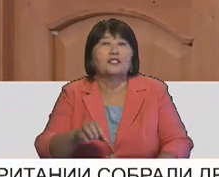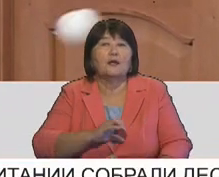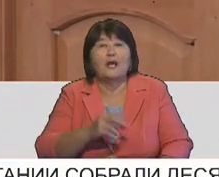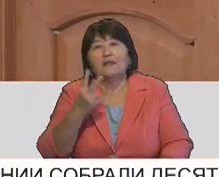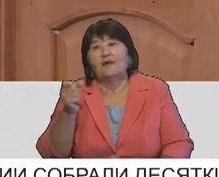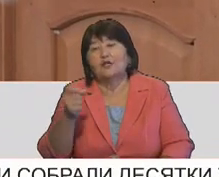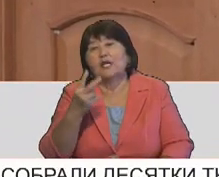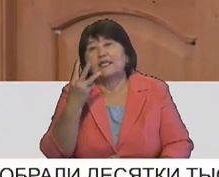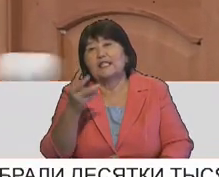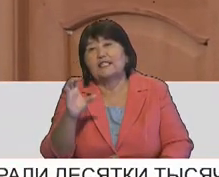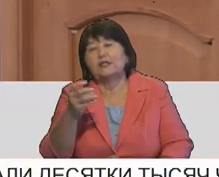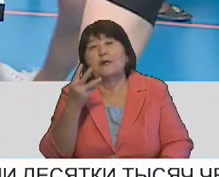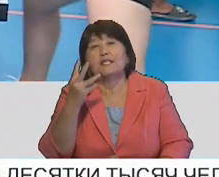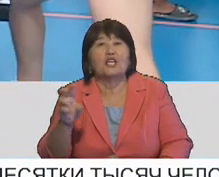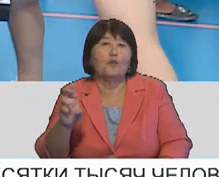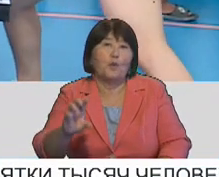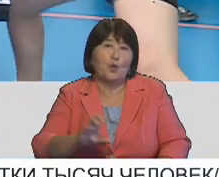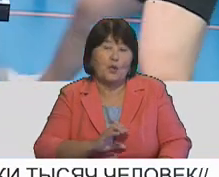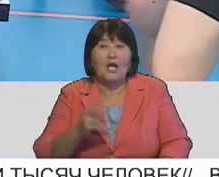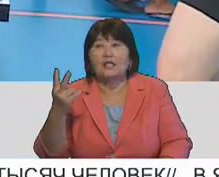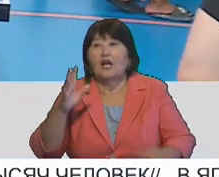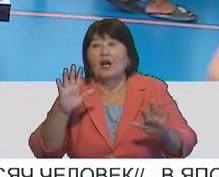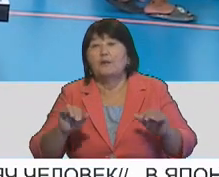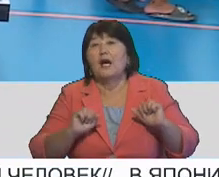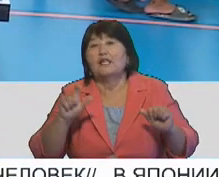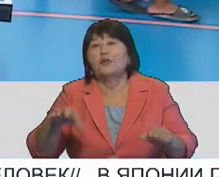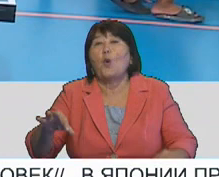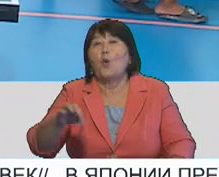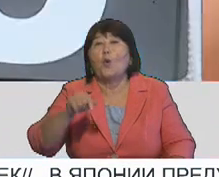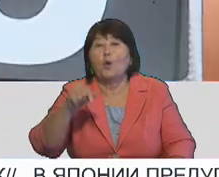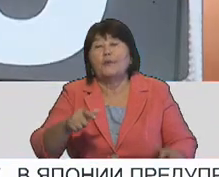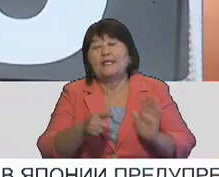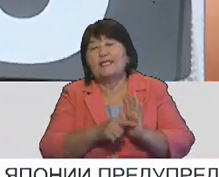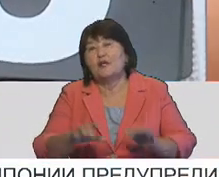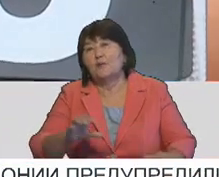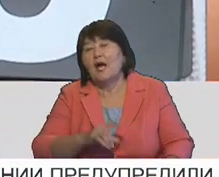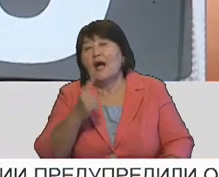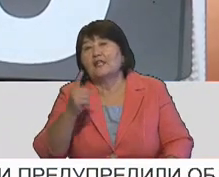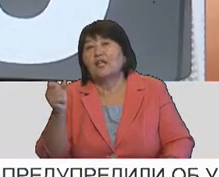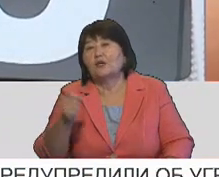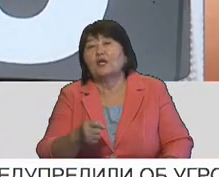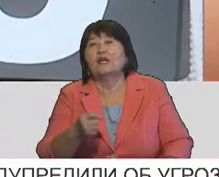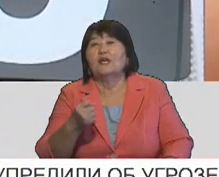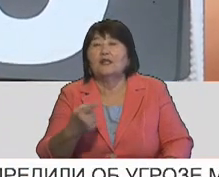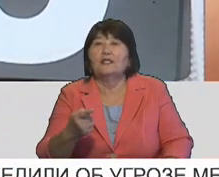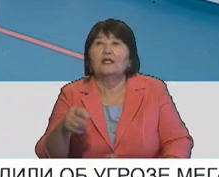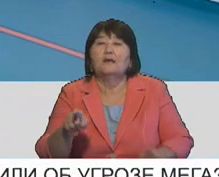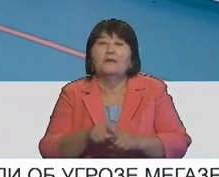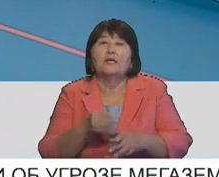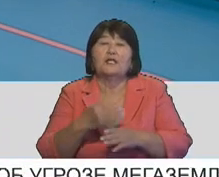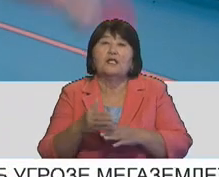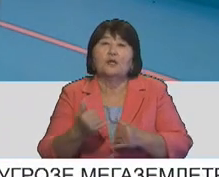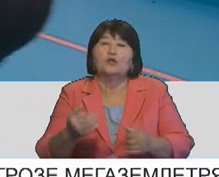2 золота, 3 серебра и 3 бронзы. На втором месте спортсмены области – 7 медалей – 1 золото, Булат Бакау в возрастной